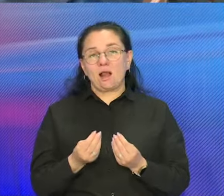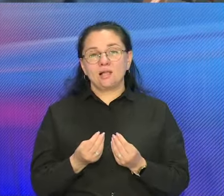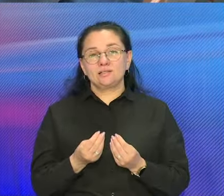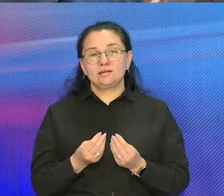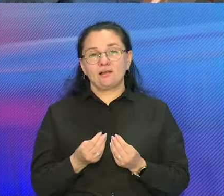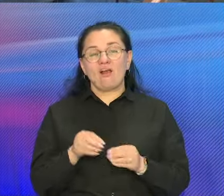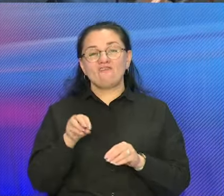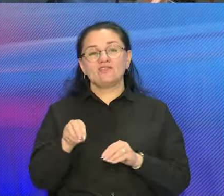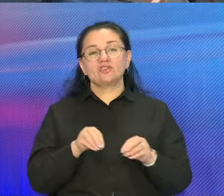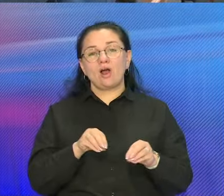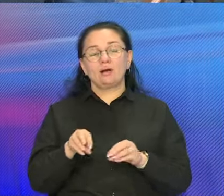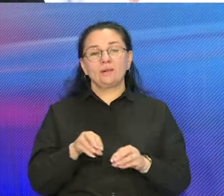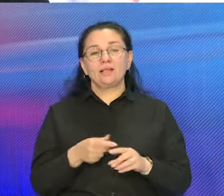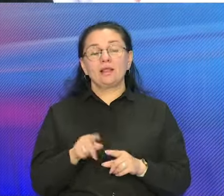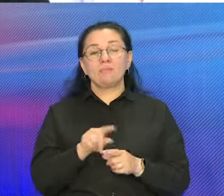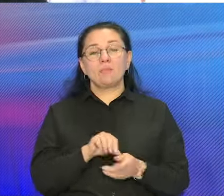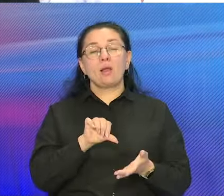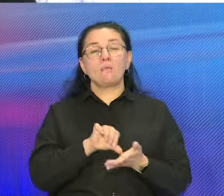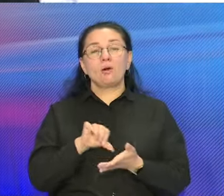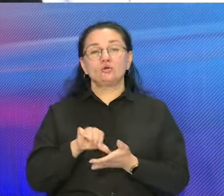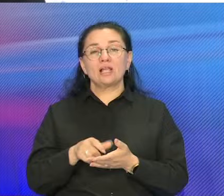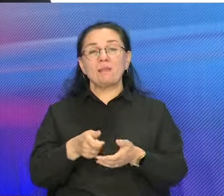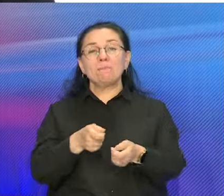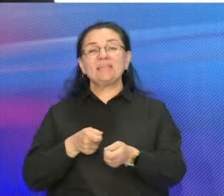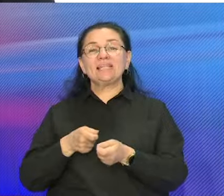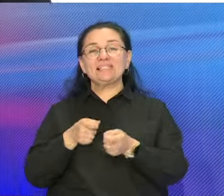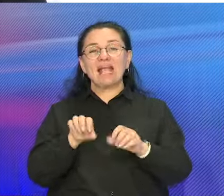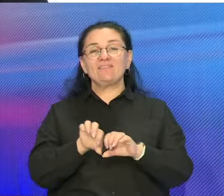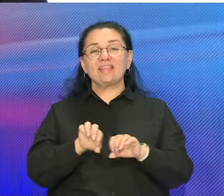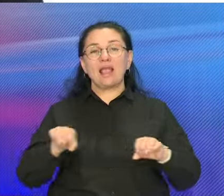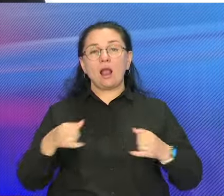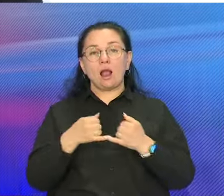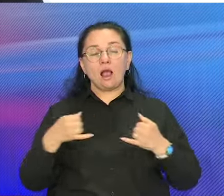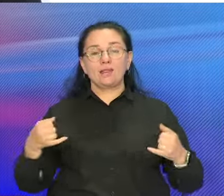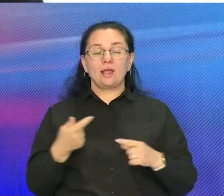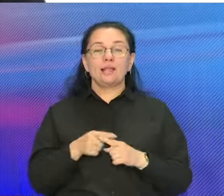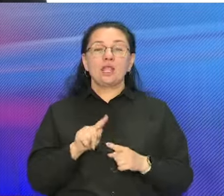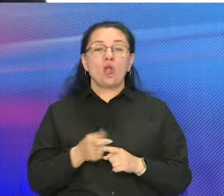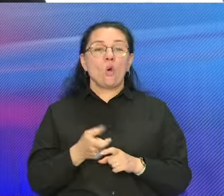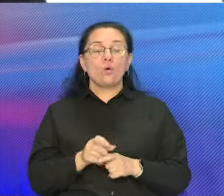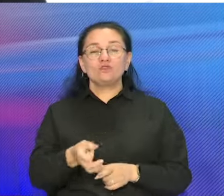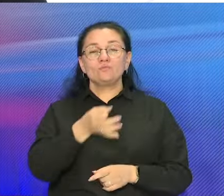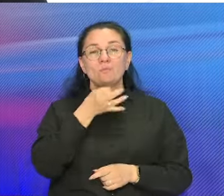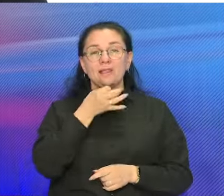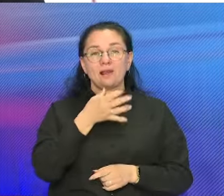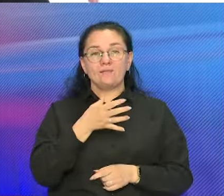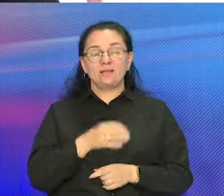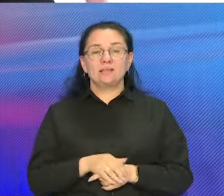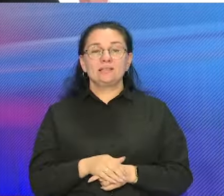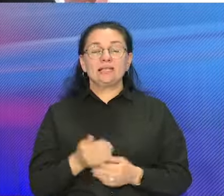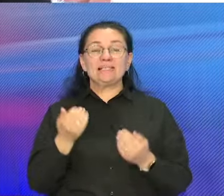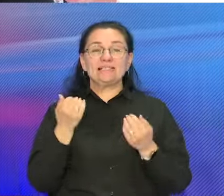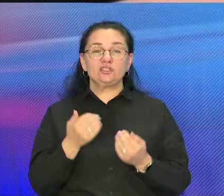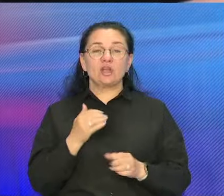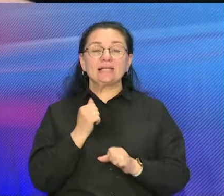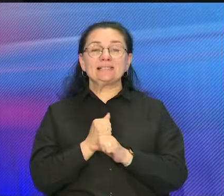шахматы можно поиграть Участвую я в перетягивании каната Очень понравилось Сейчас вот